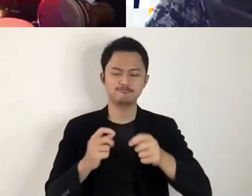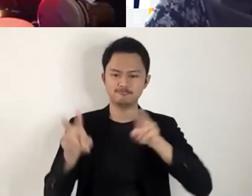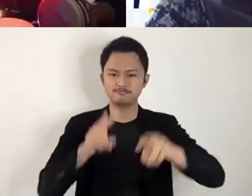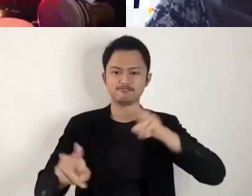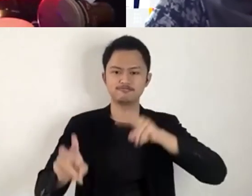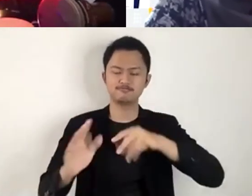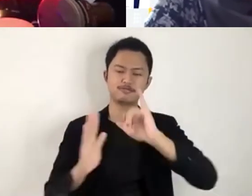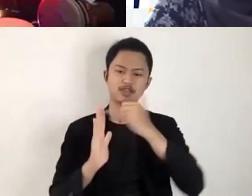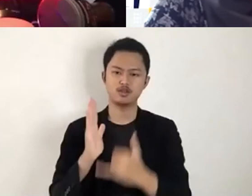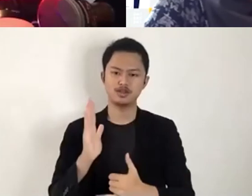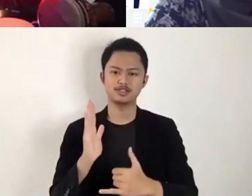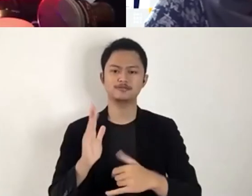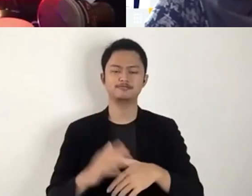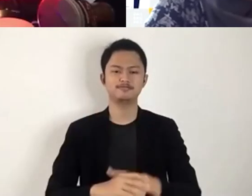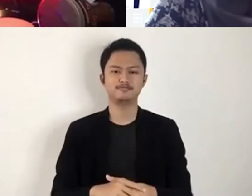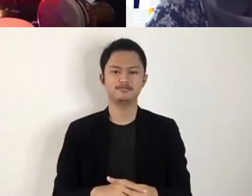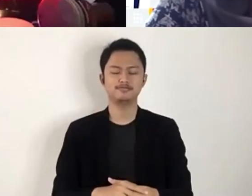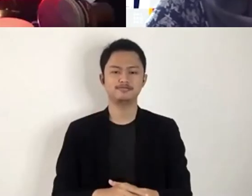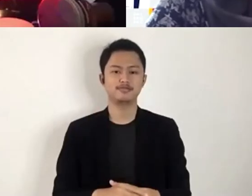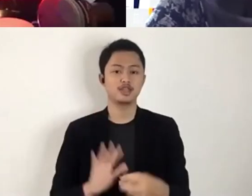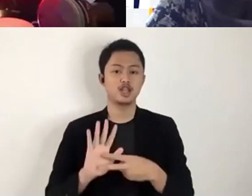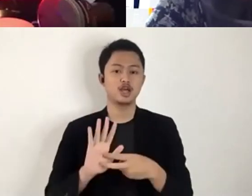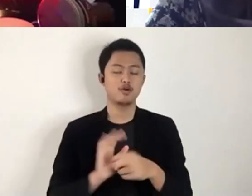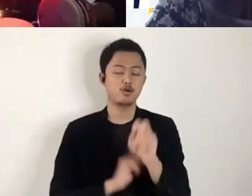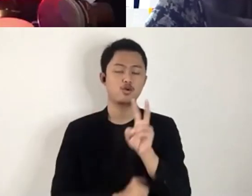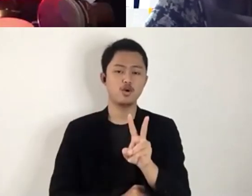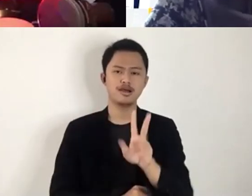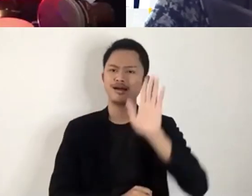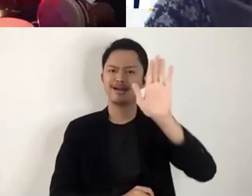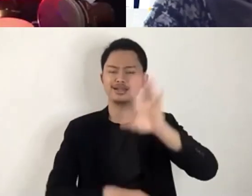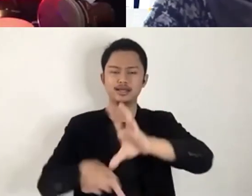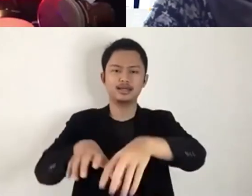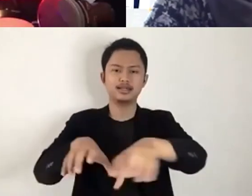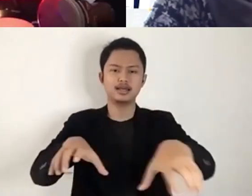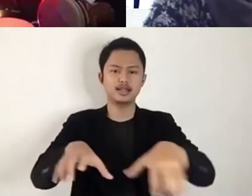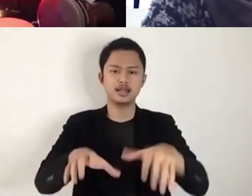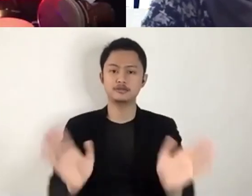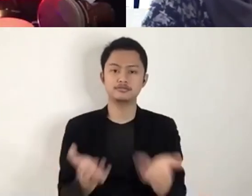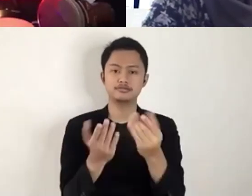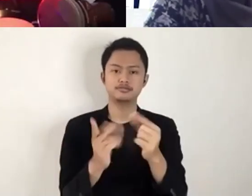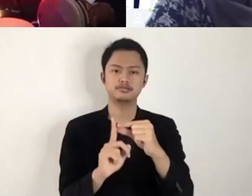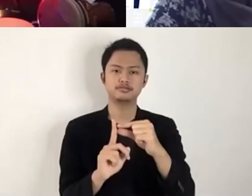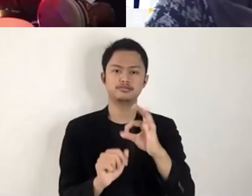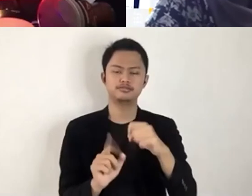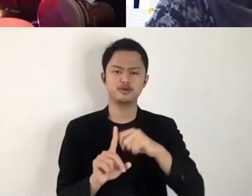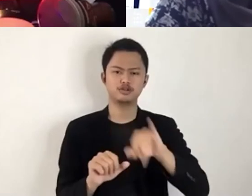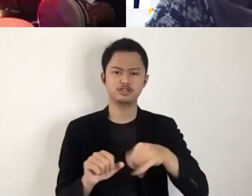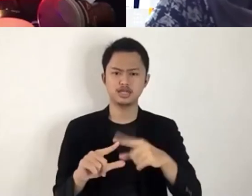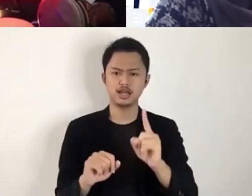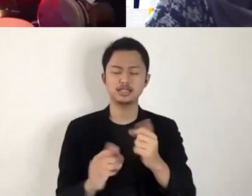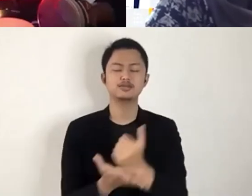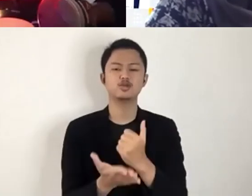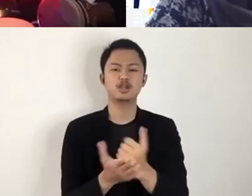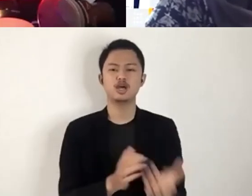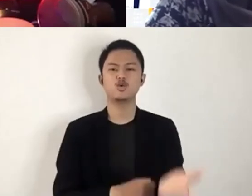pelaporan Nah untuk yang pertanyaan kedua Apakah nanti tidak level daerah akan dibentuk Pokja Jadi sebenarnya dulu pada